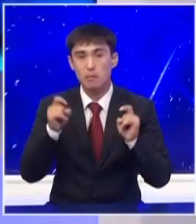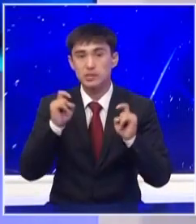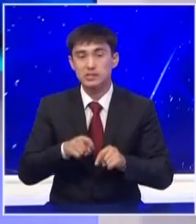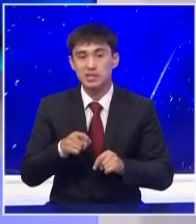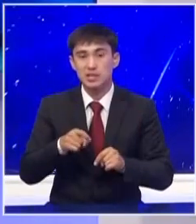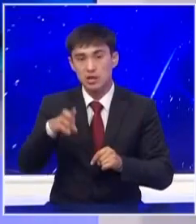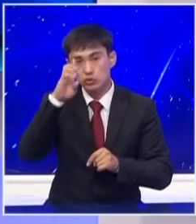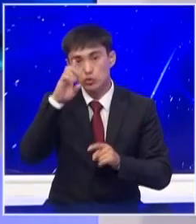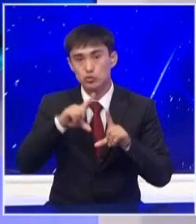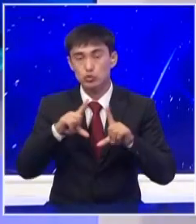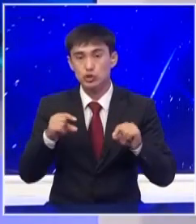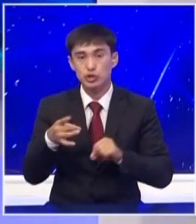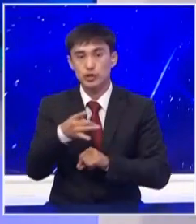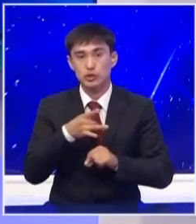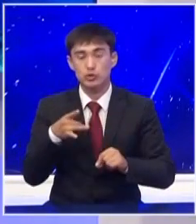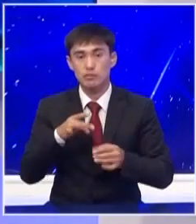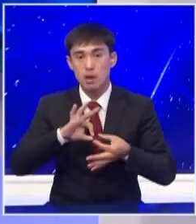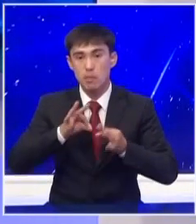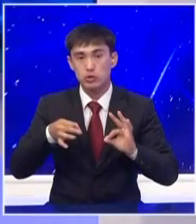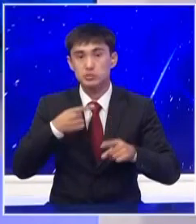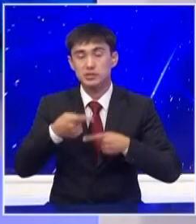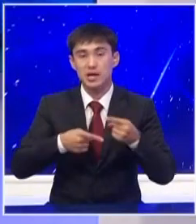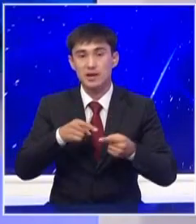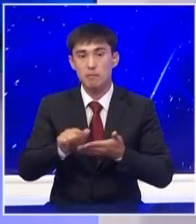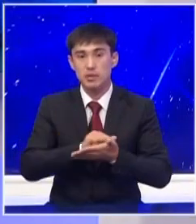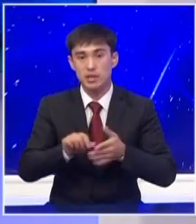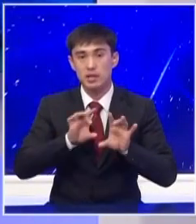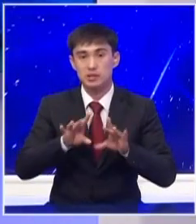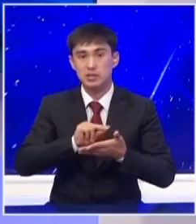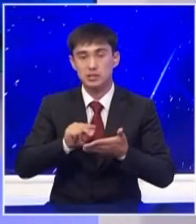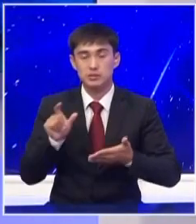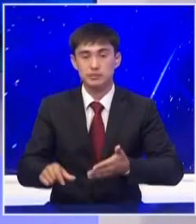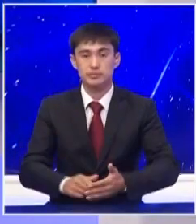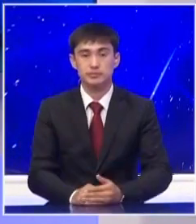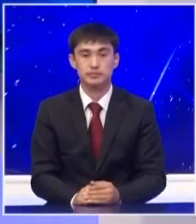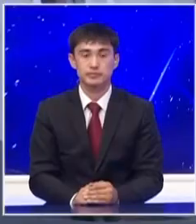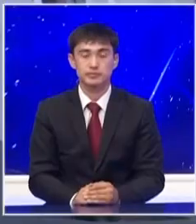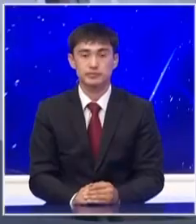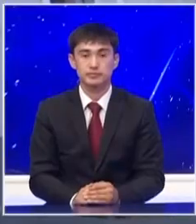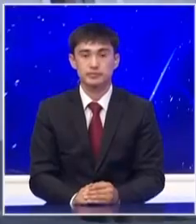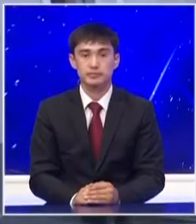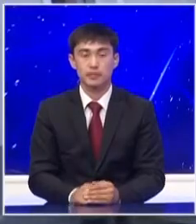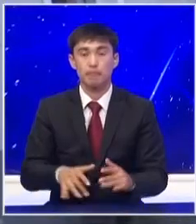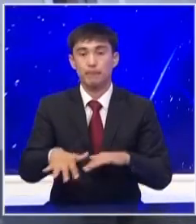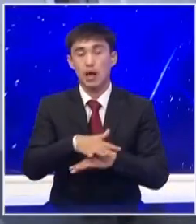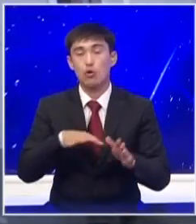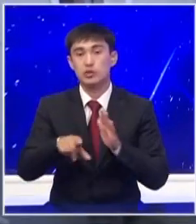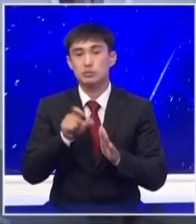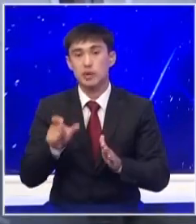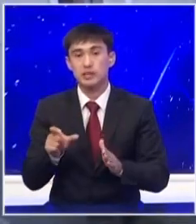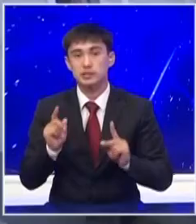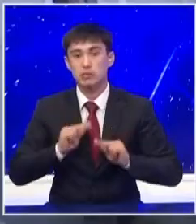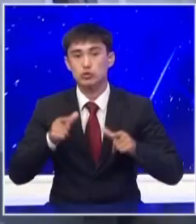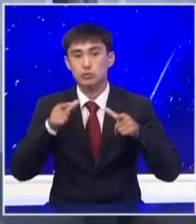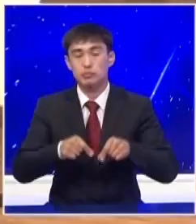посетили ряд государственных учреждений региона. Подробности далее в материале корреспондента. Народные избранники с